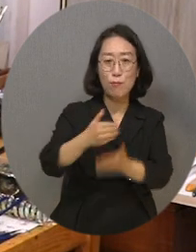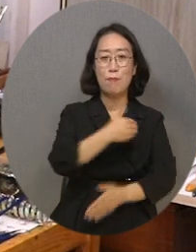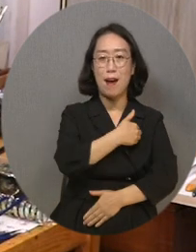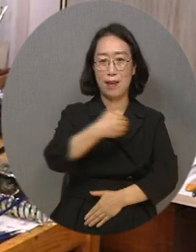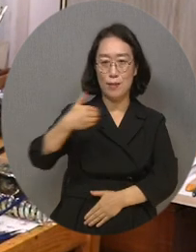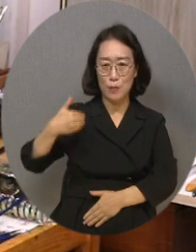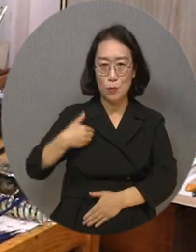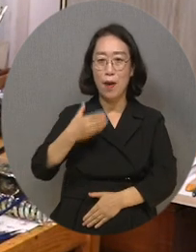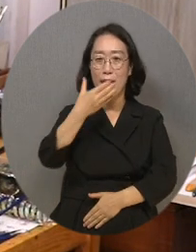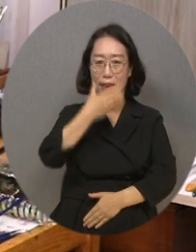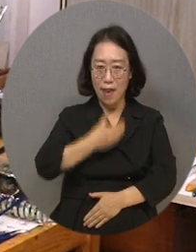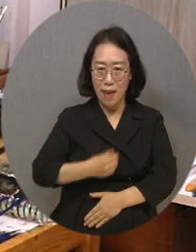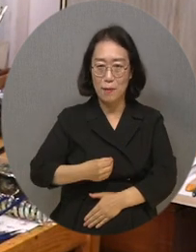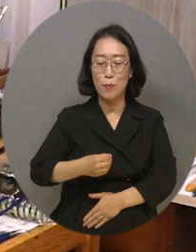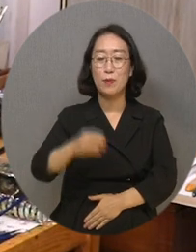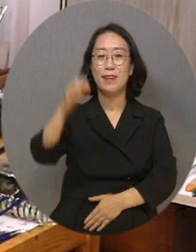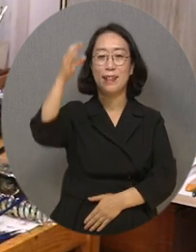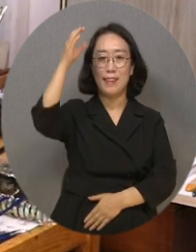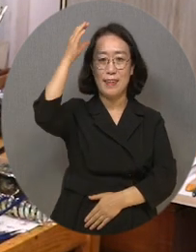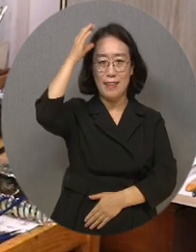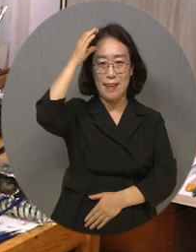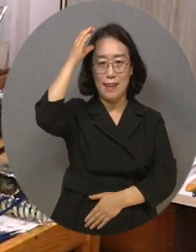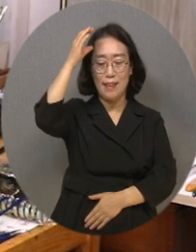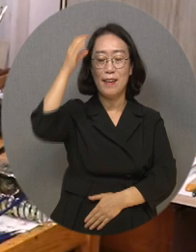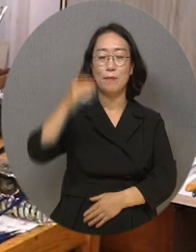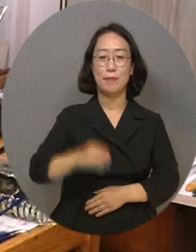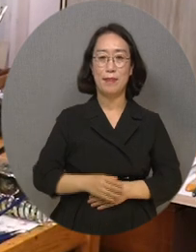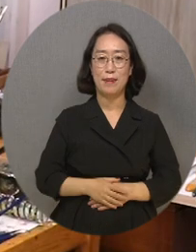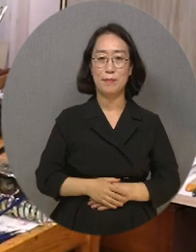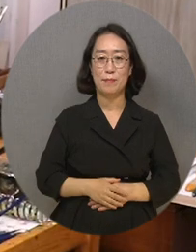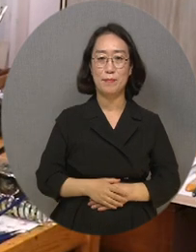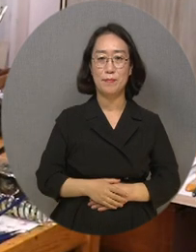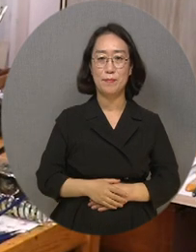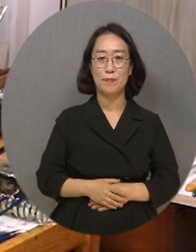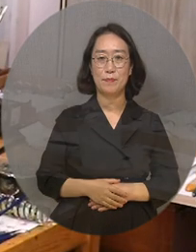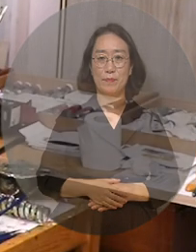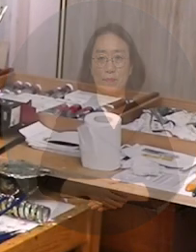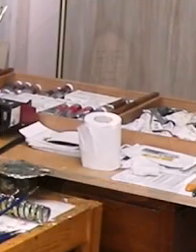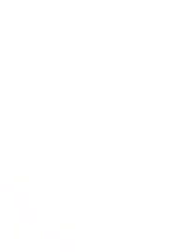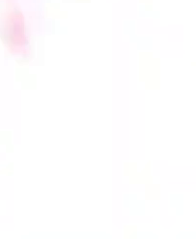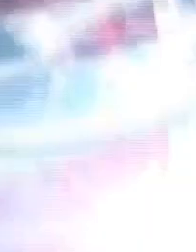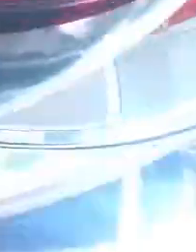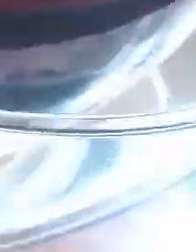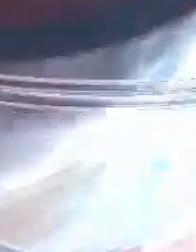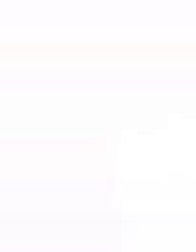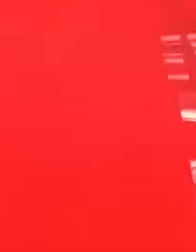마음으로 전해지길 기대합니다. 복지TV 뉴스 배은아입니다.